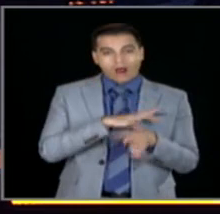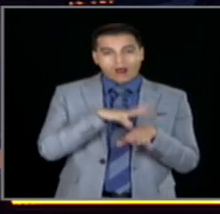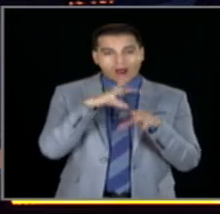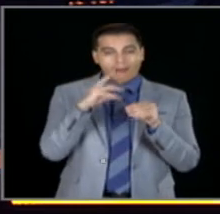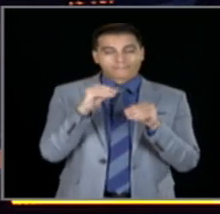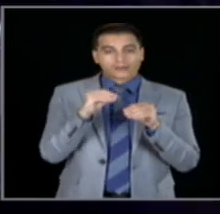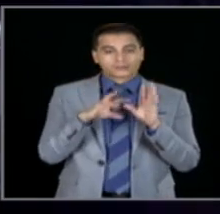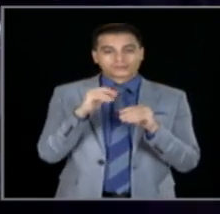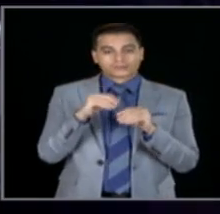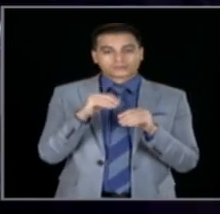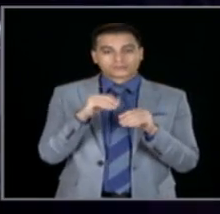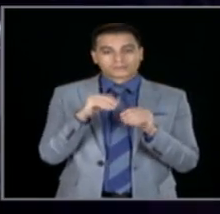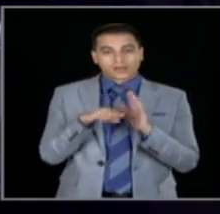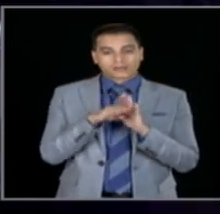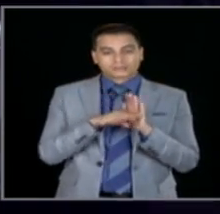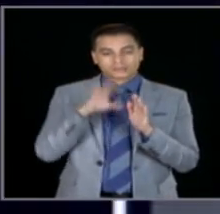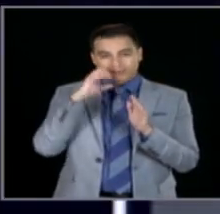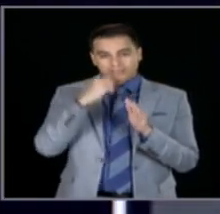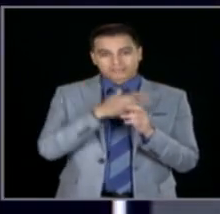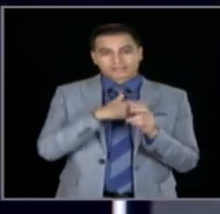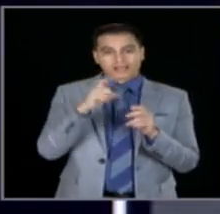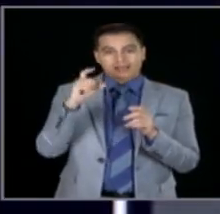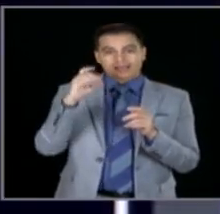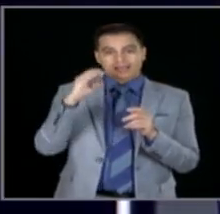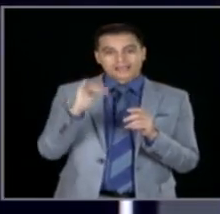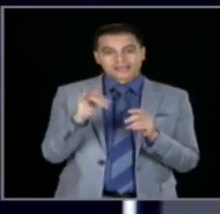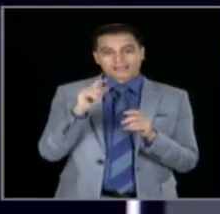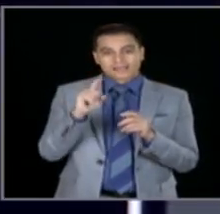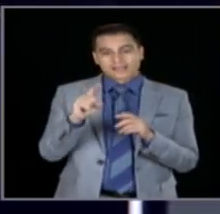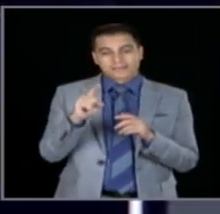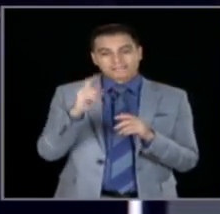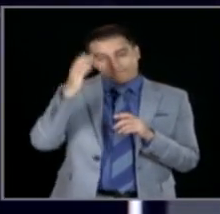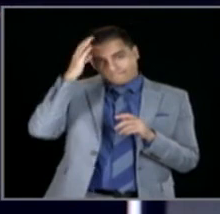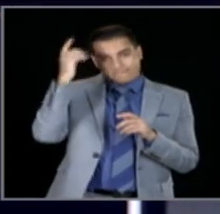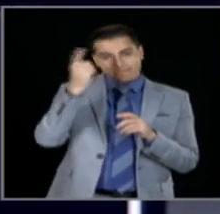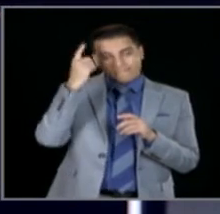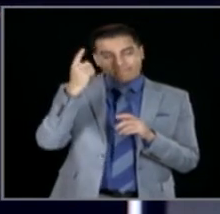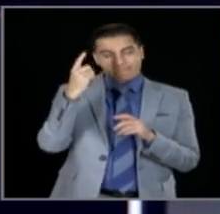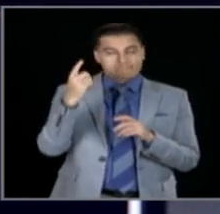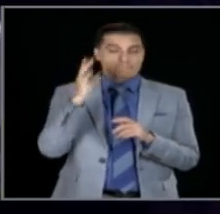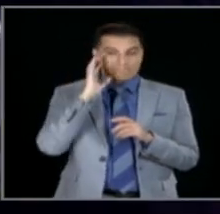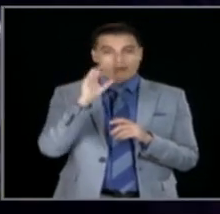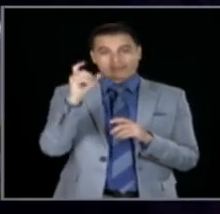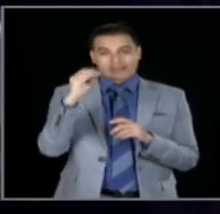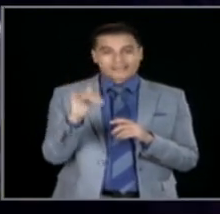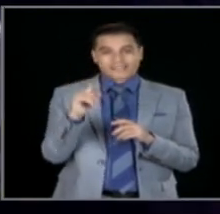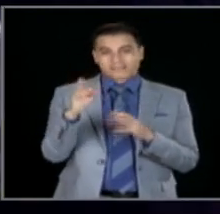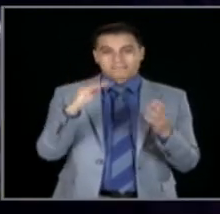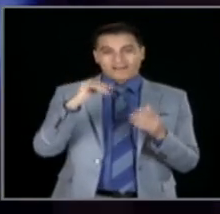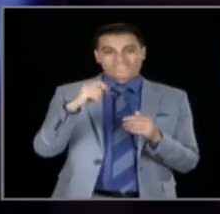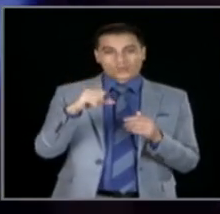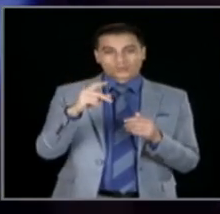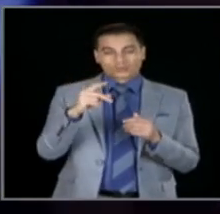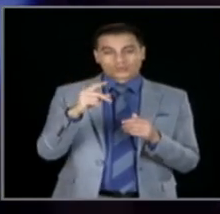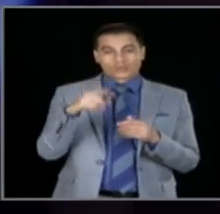للمجموعه القصصيه التنظيم السري طبعا الاديب العالمي نجيب محفوظ حاكم من